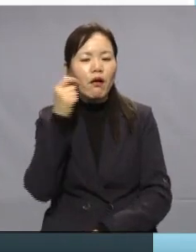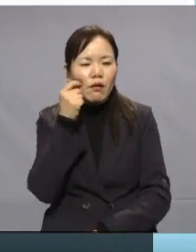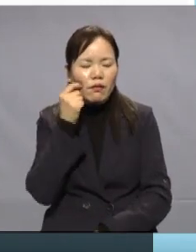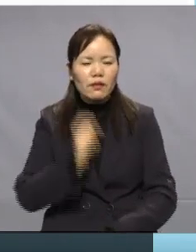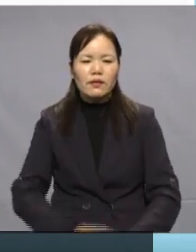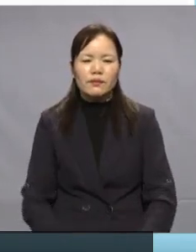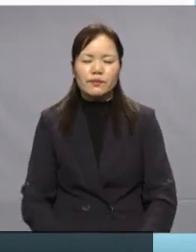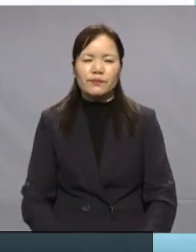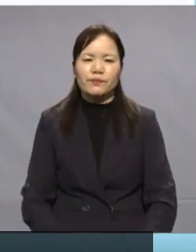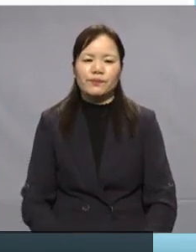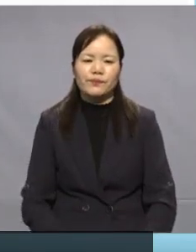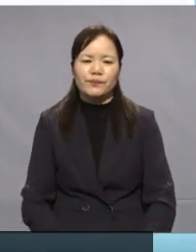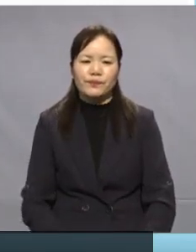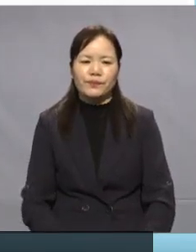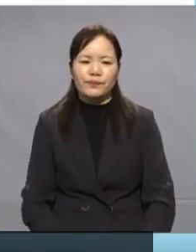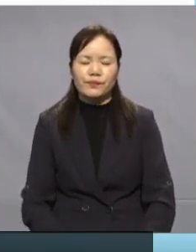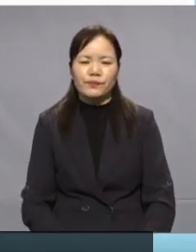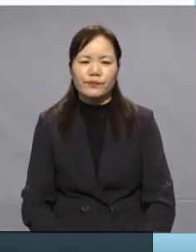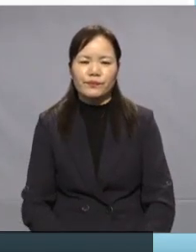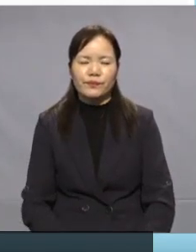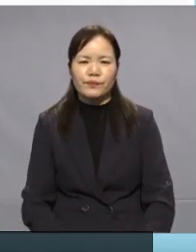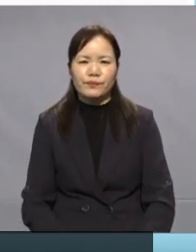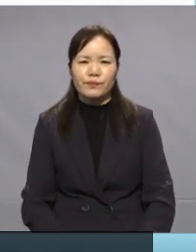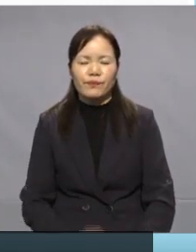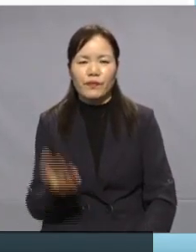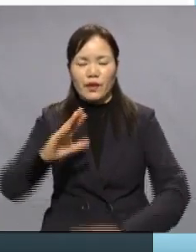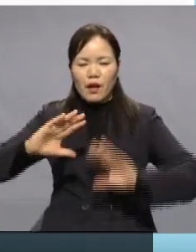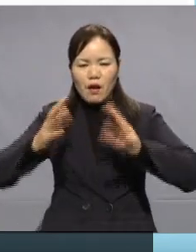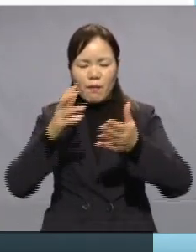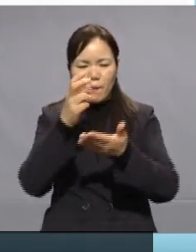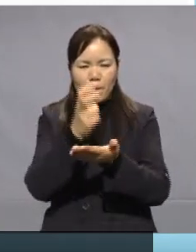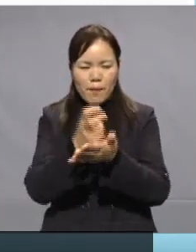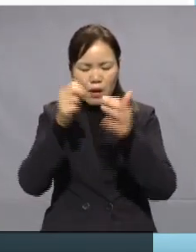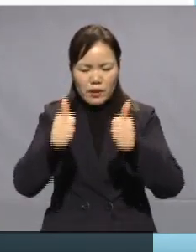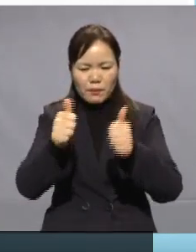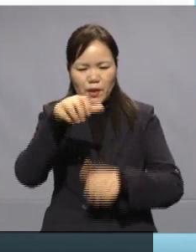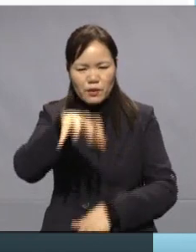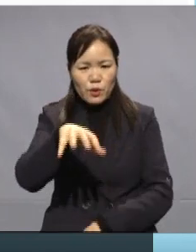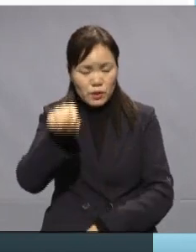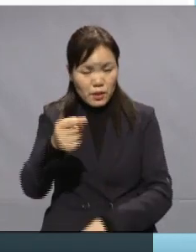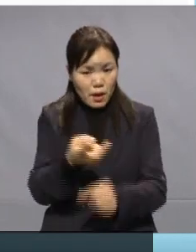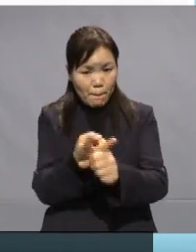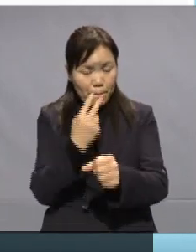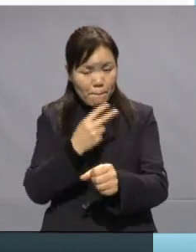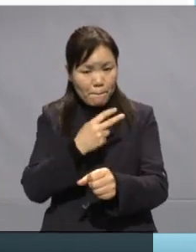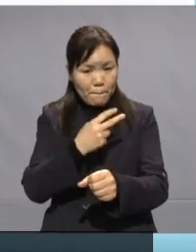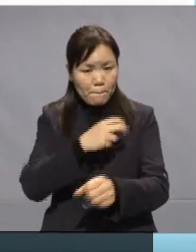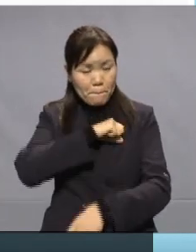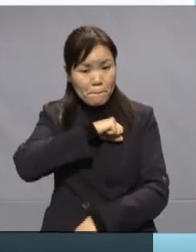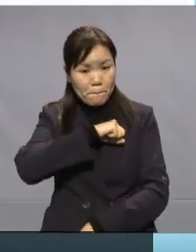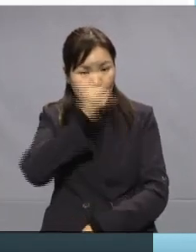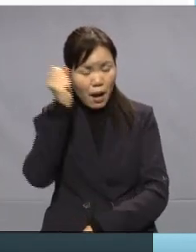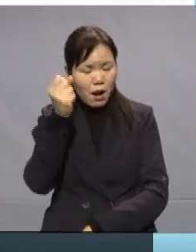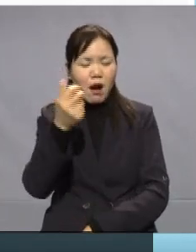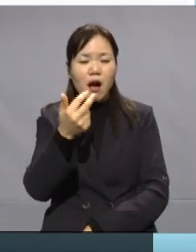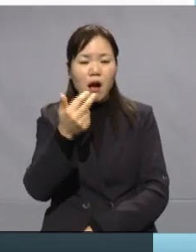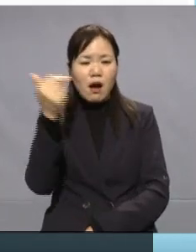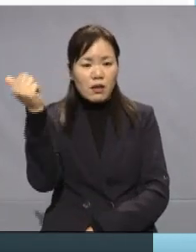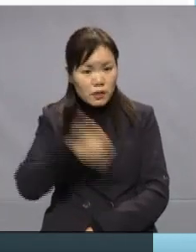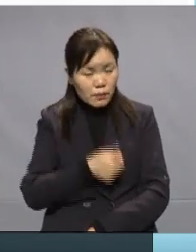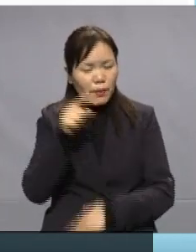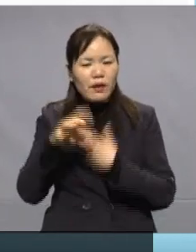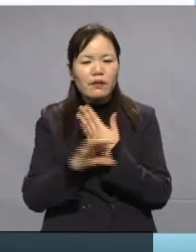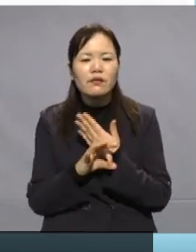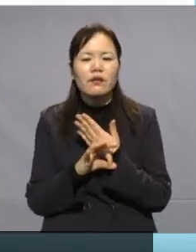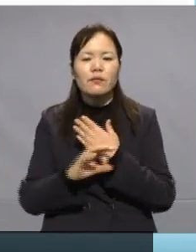그런데 만약에이 헌재에서 헌법재판소에서이 탄핵안이 인용되지 않는다면 그러면